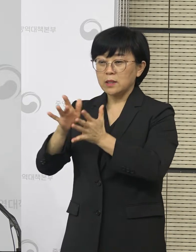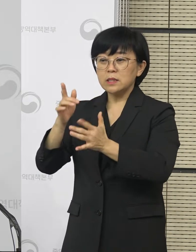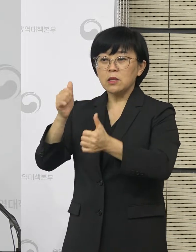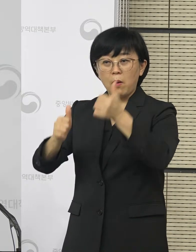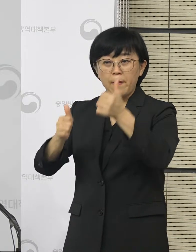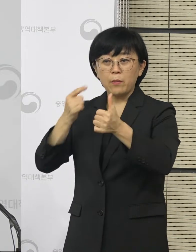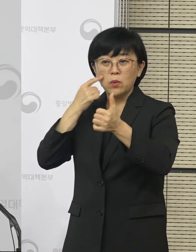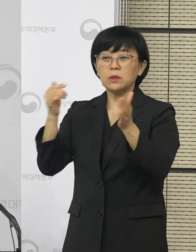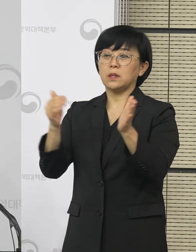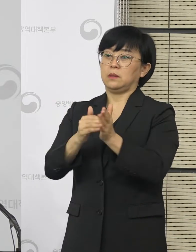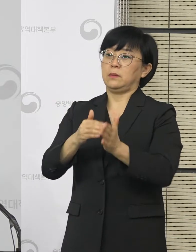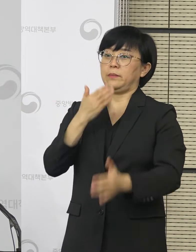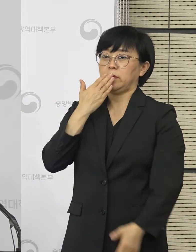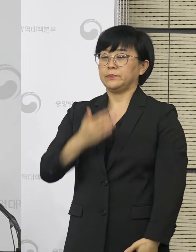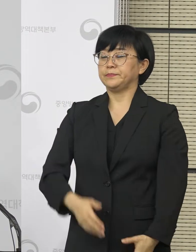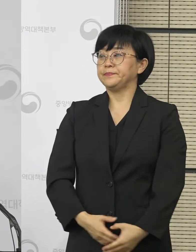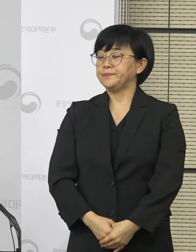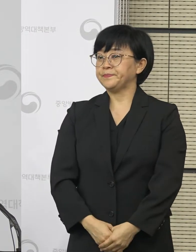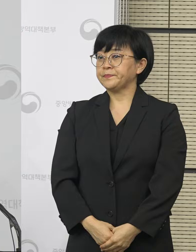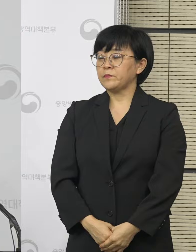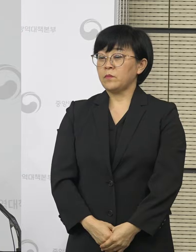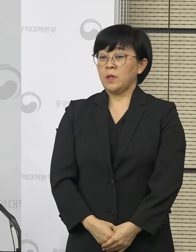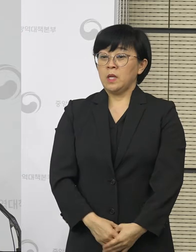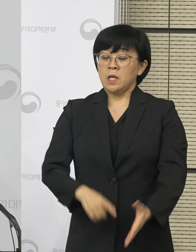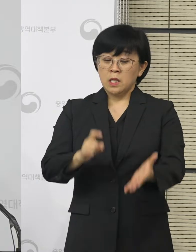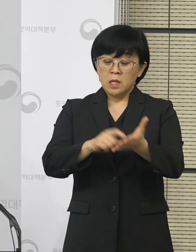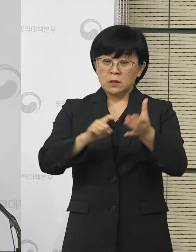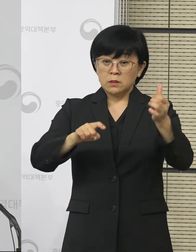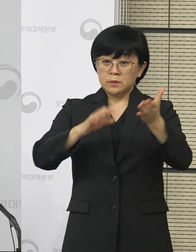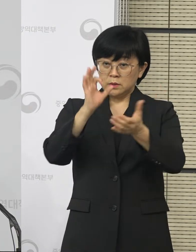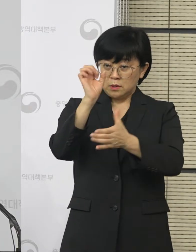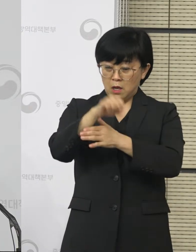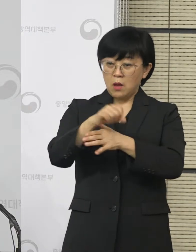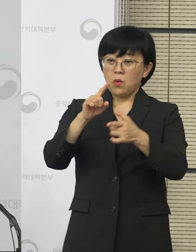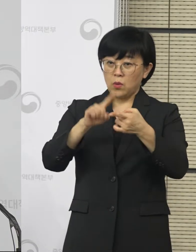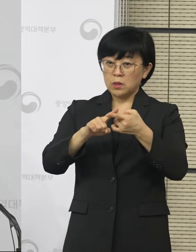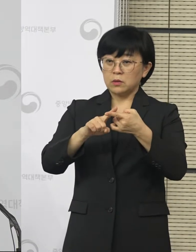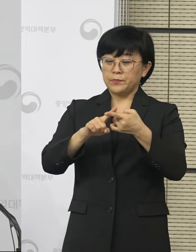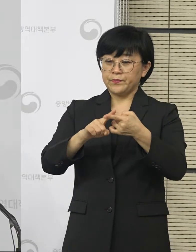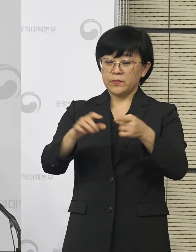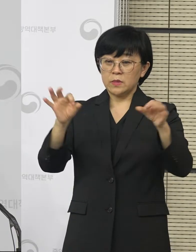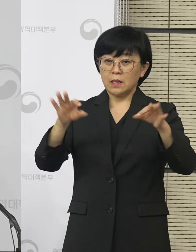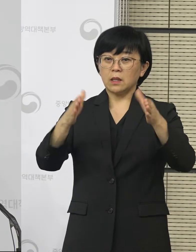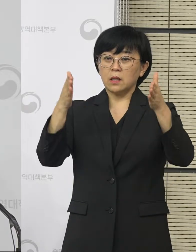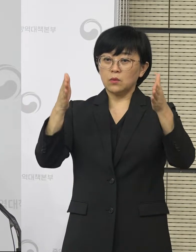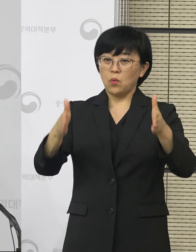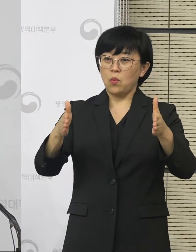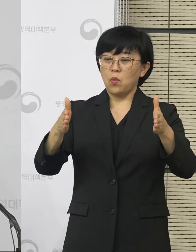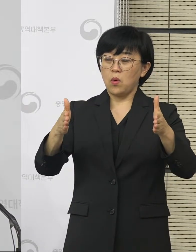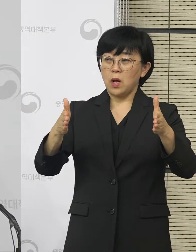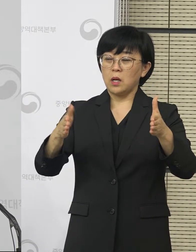실제 성능 시험을 모두 통과한 것입니다. 긴급